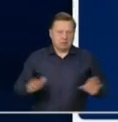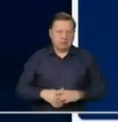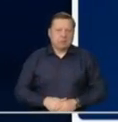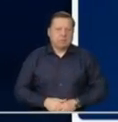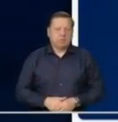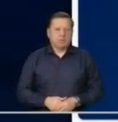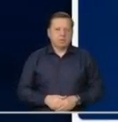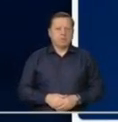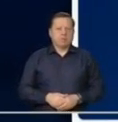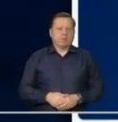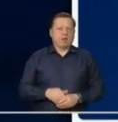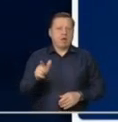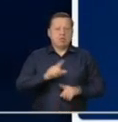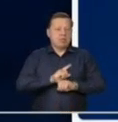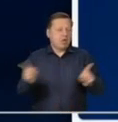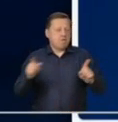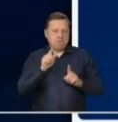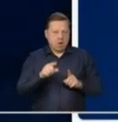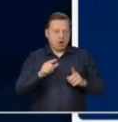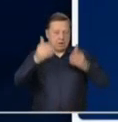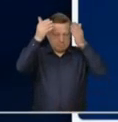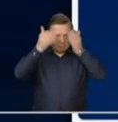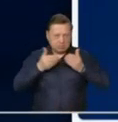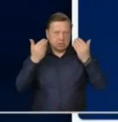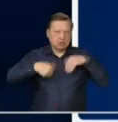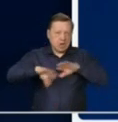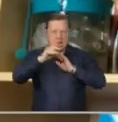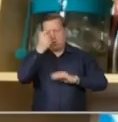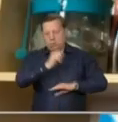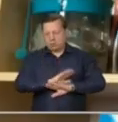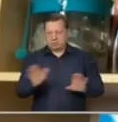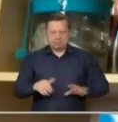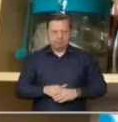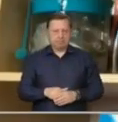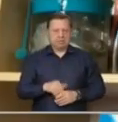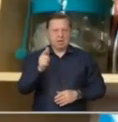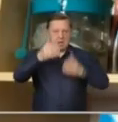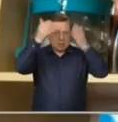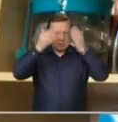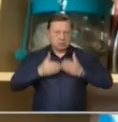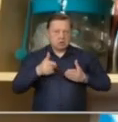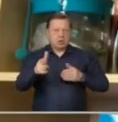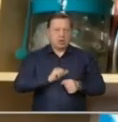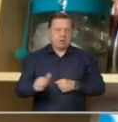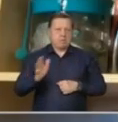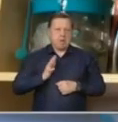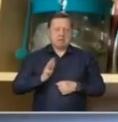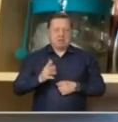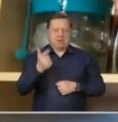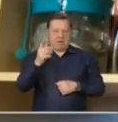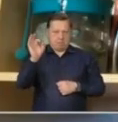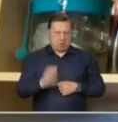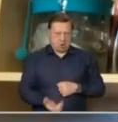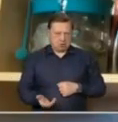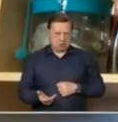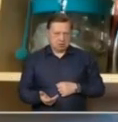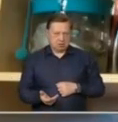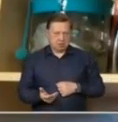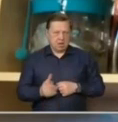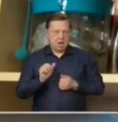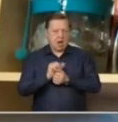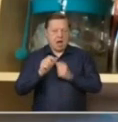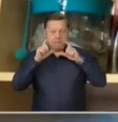miejscach publicznych. Niedozwolone będą już przyłbice, szaliki czy chusty. Przyłbica to jest 2% zabezpieczenia, podczas gdy maseczki te